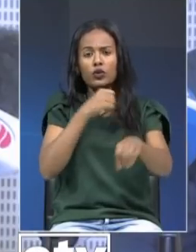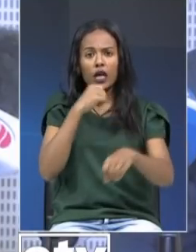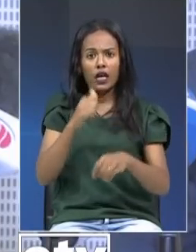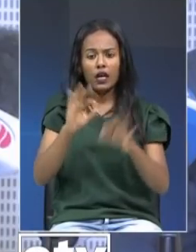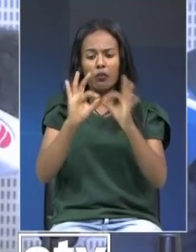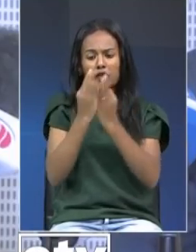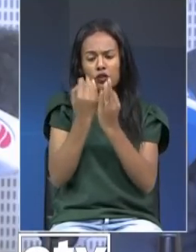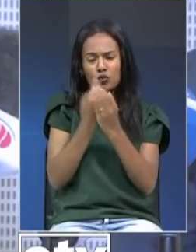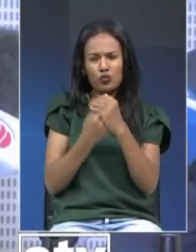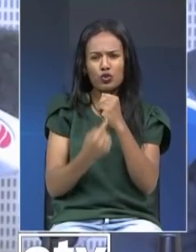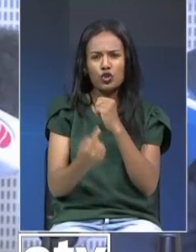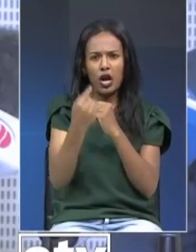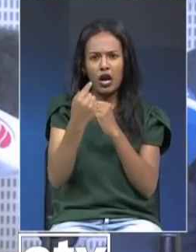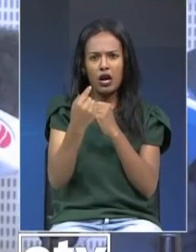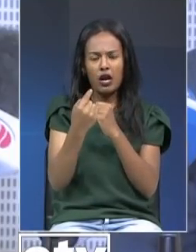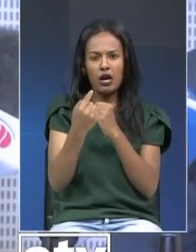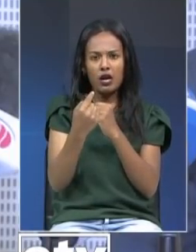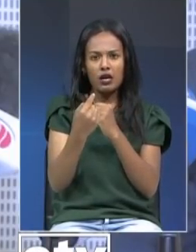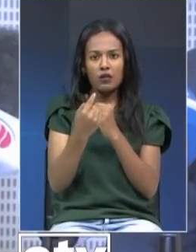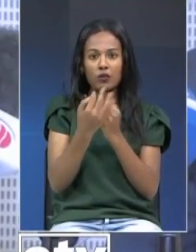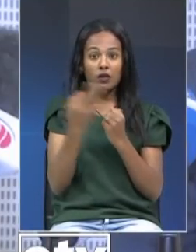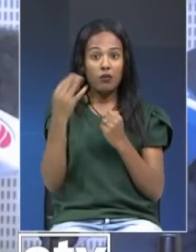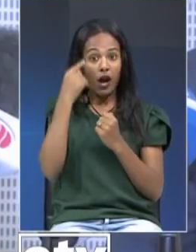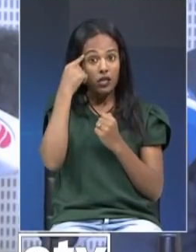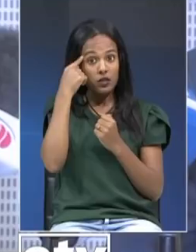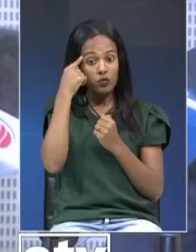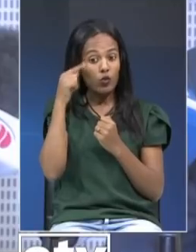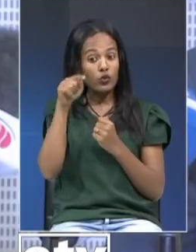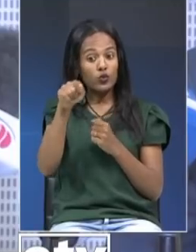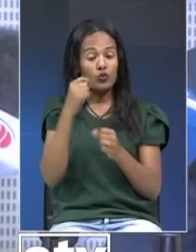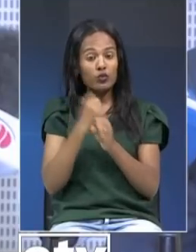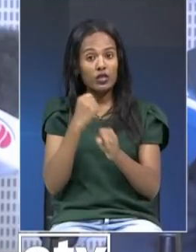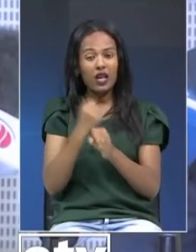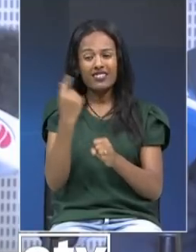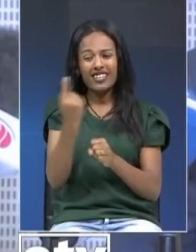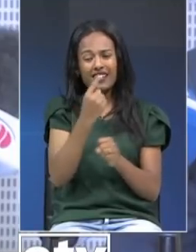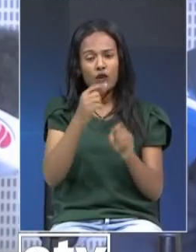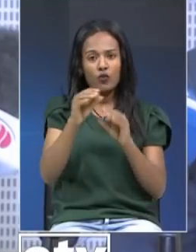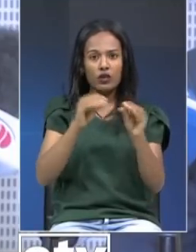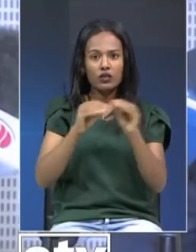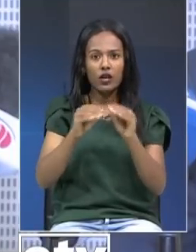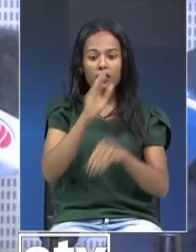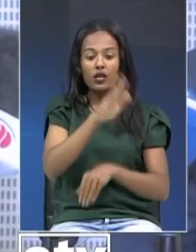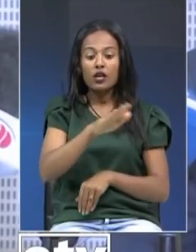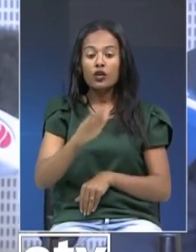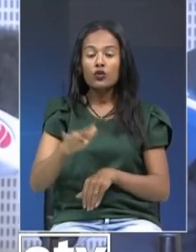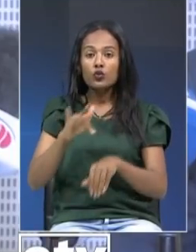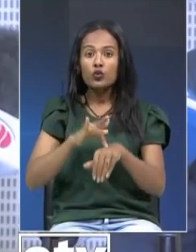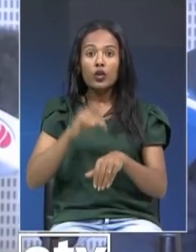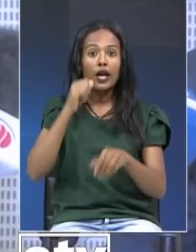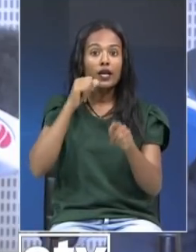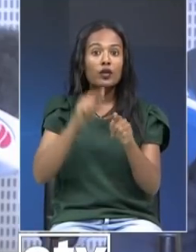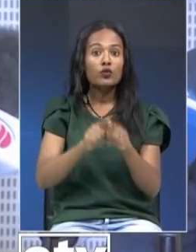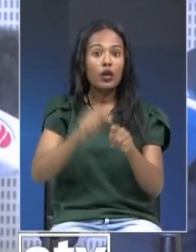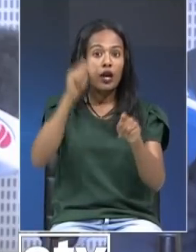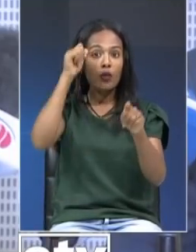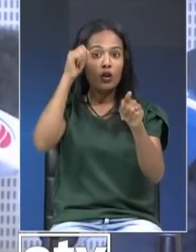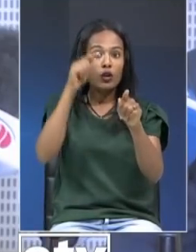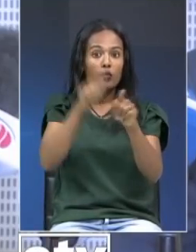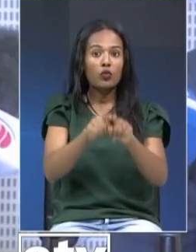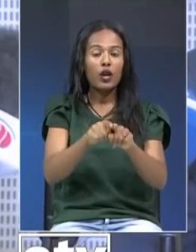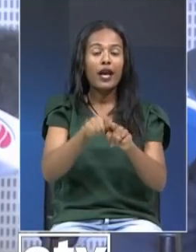ብቻ እይታ ውስጥ አድርጎ እሱም ይሰራት ያንዳንዱ እንቅስቃሴ ልጆቹ ላይ እህቱ ላይ ወንድሙ